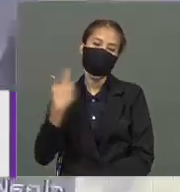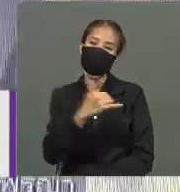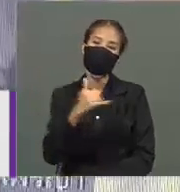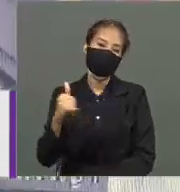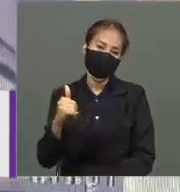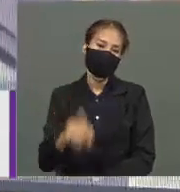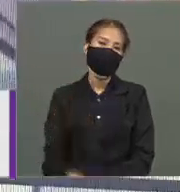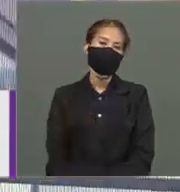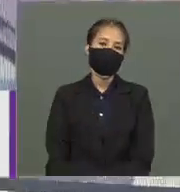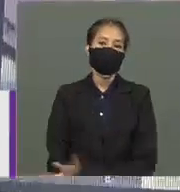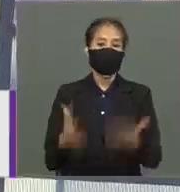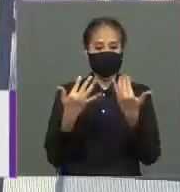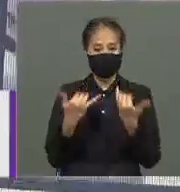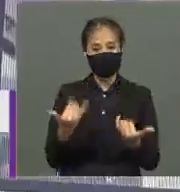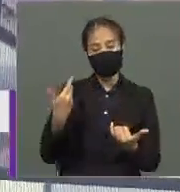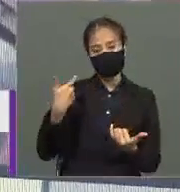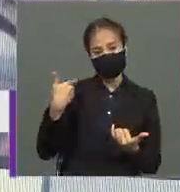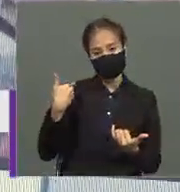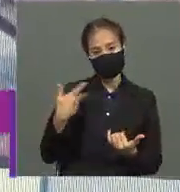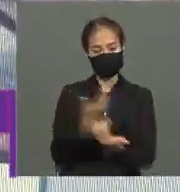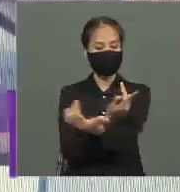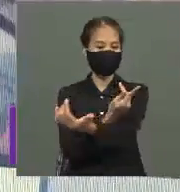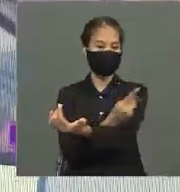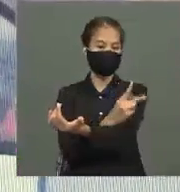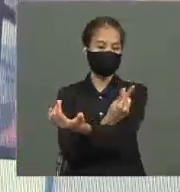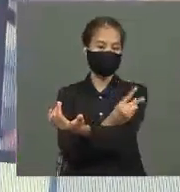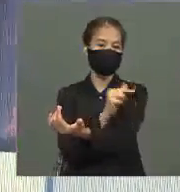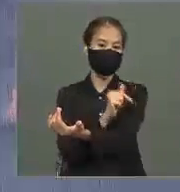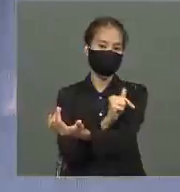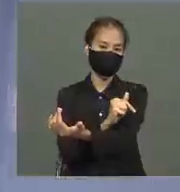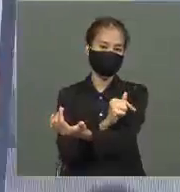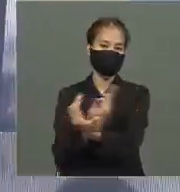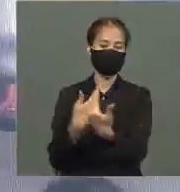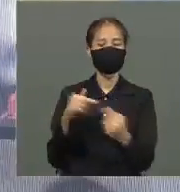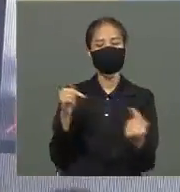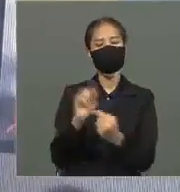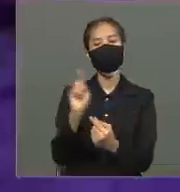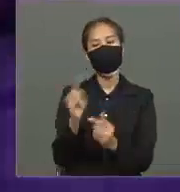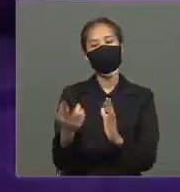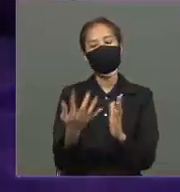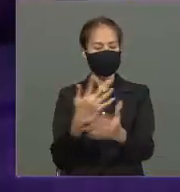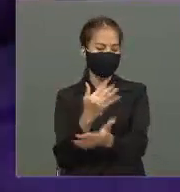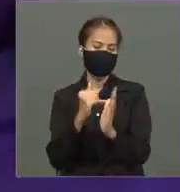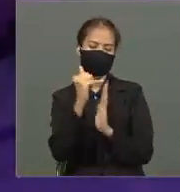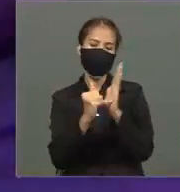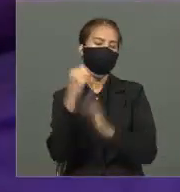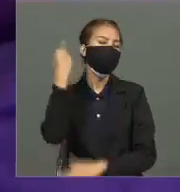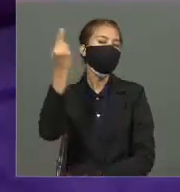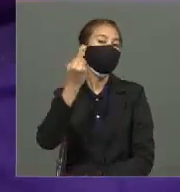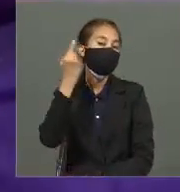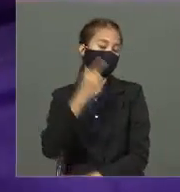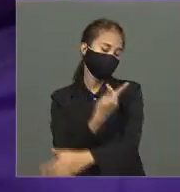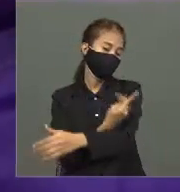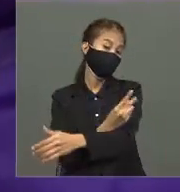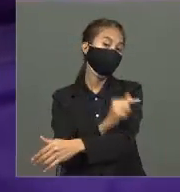ว่ามีประกาศด้วยในส่วนของจังหวัดภูเก็ตนะคะภูเก็ตนี้เป็นสถานที่นำร่องท่องเที่ยวมีทั้ง Sun Blockด้วยเนี่ยนะ